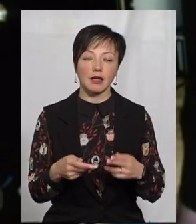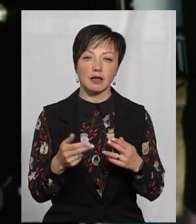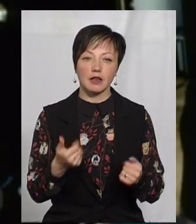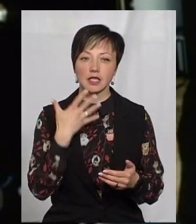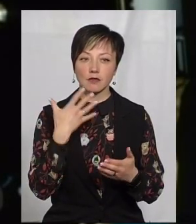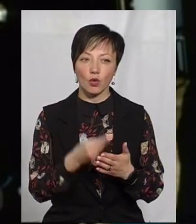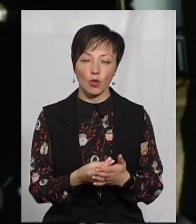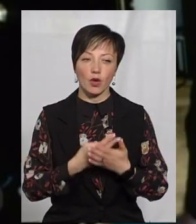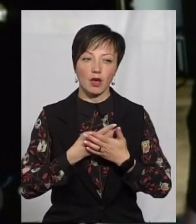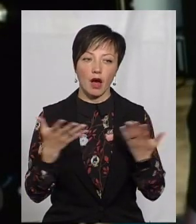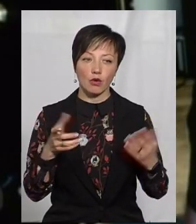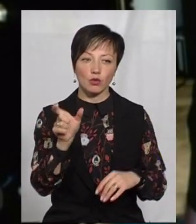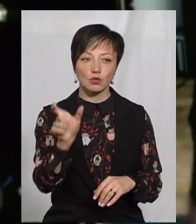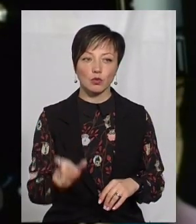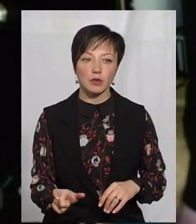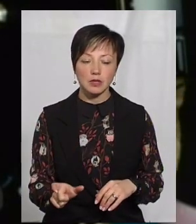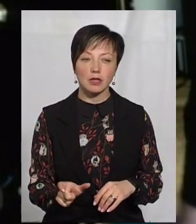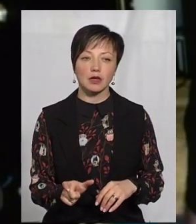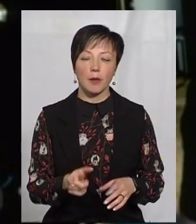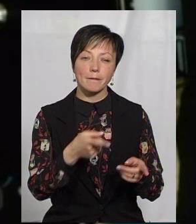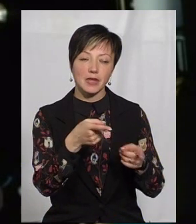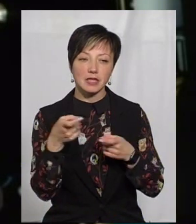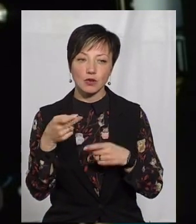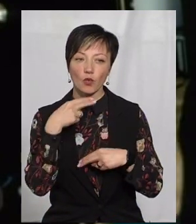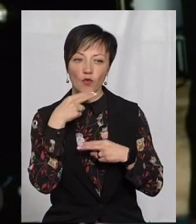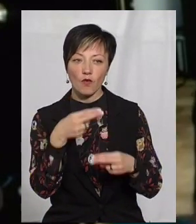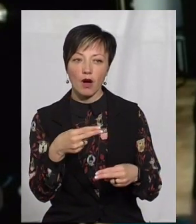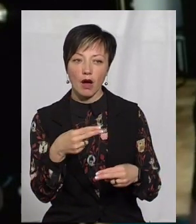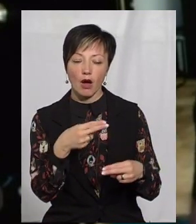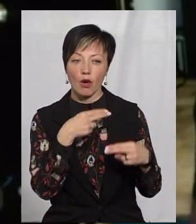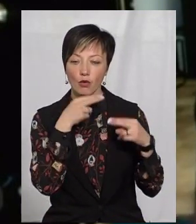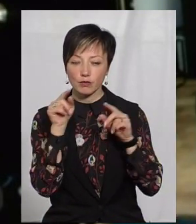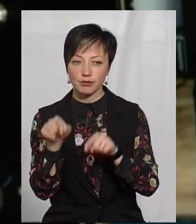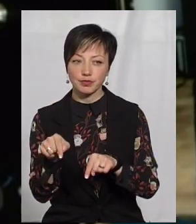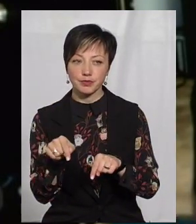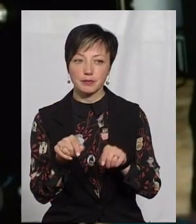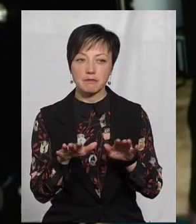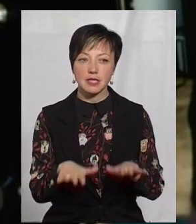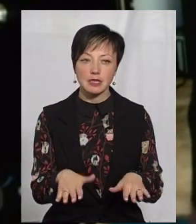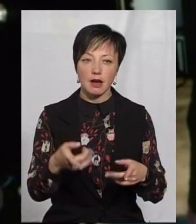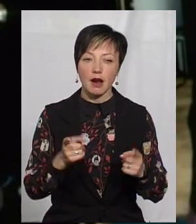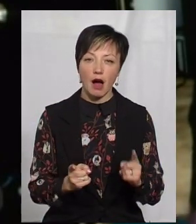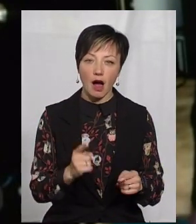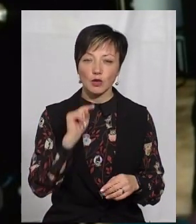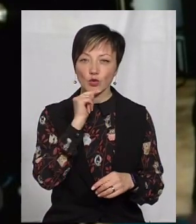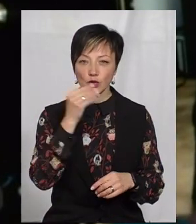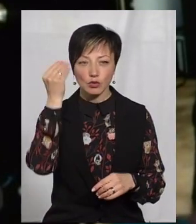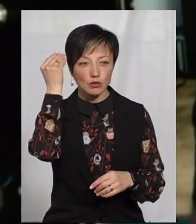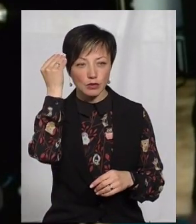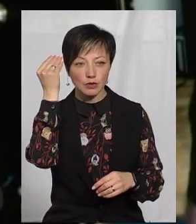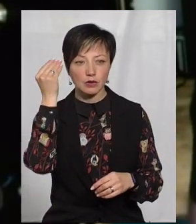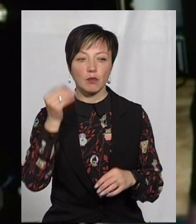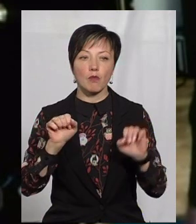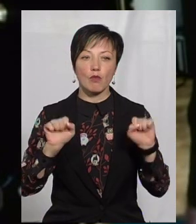він своєю яркою особистістю привлікає увагу в ті місця, які реально з економічної точки